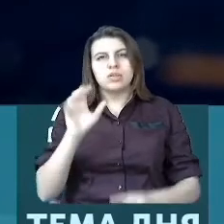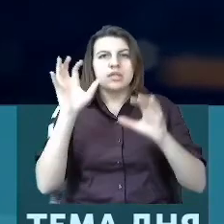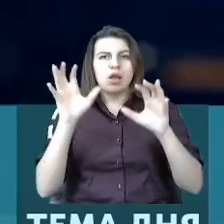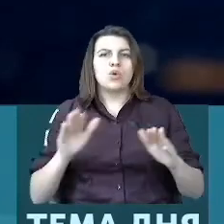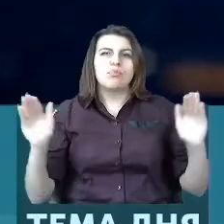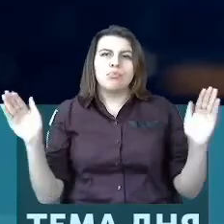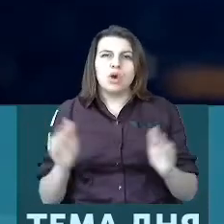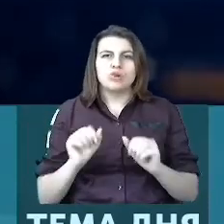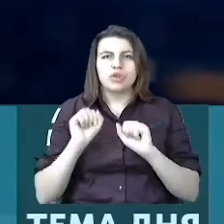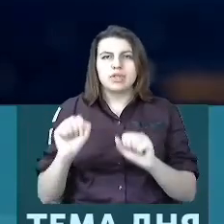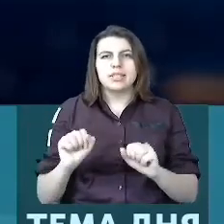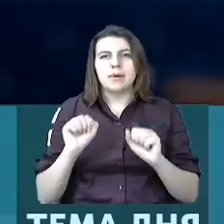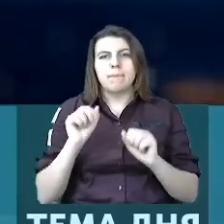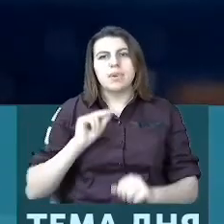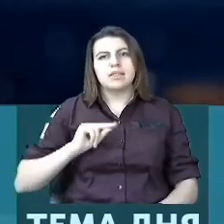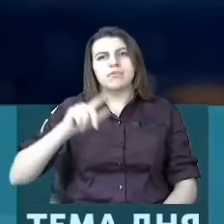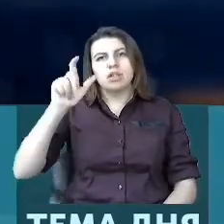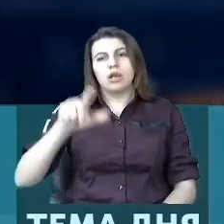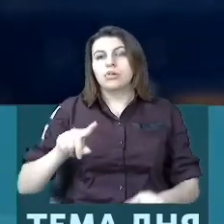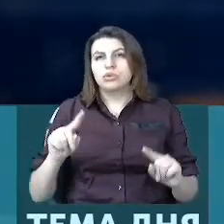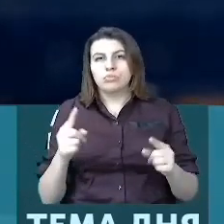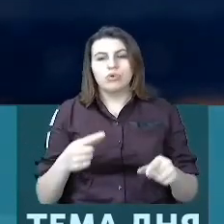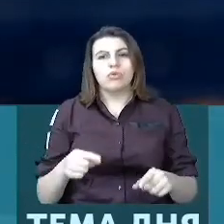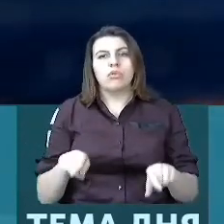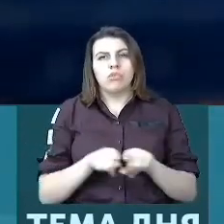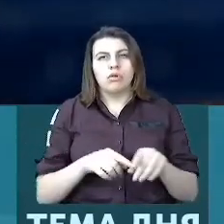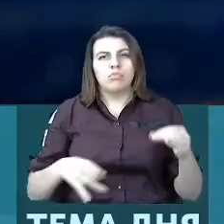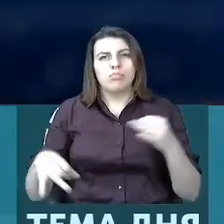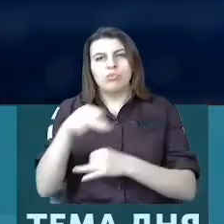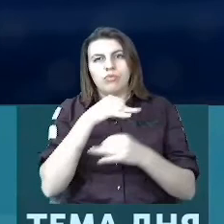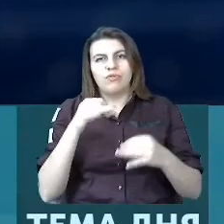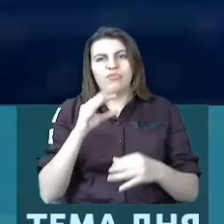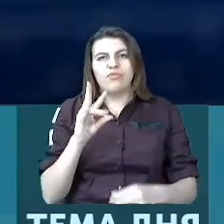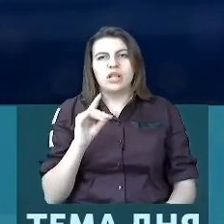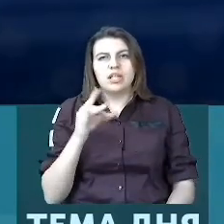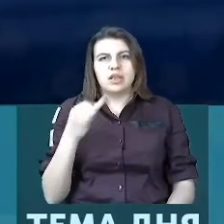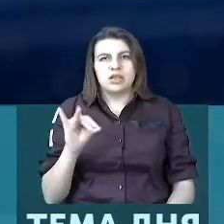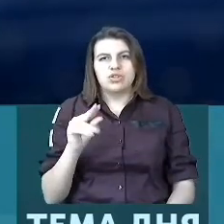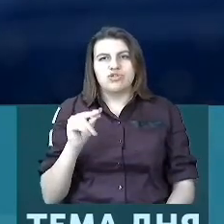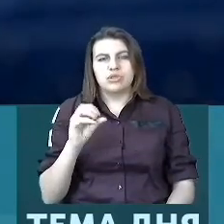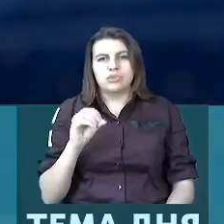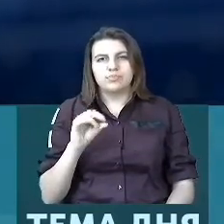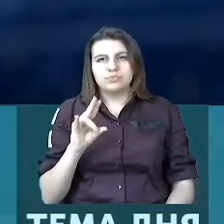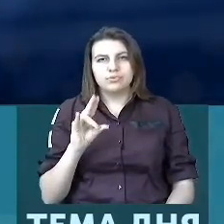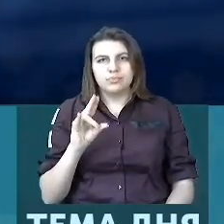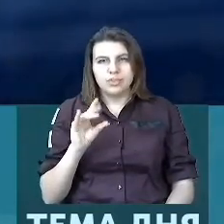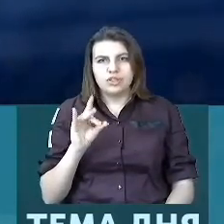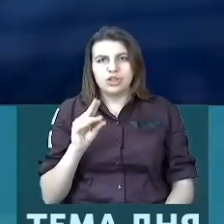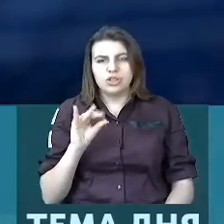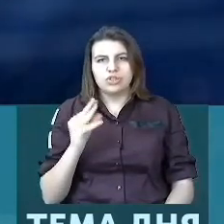працівника. Чому? Саме так обговоримо з Валерієм Чернишем, головою Федерації профспілок Луганської